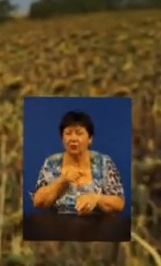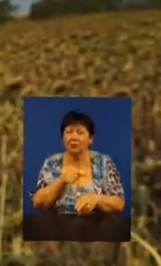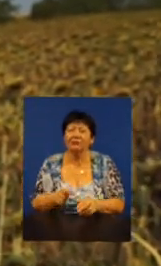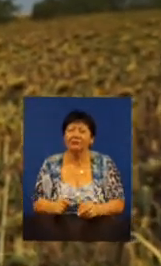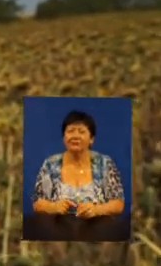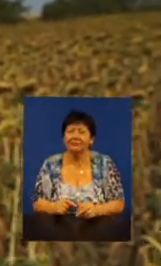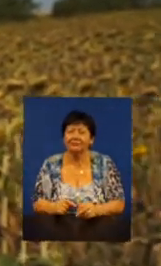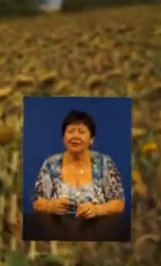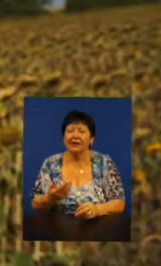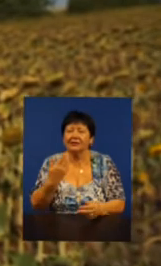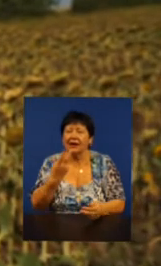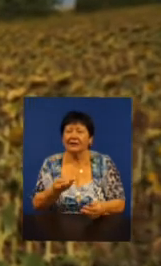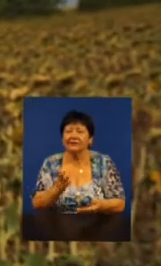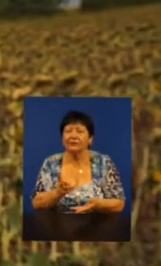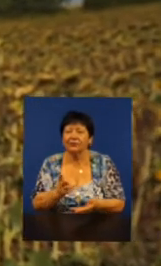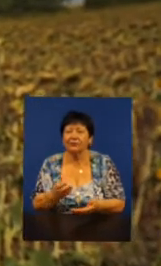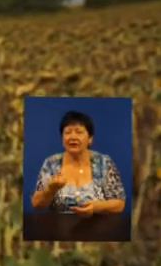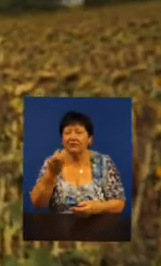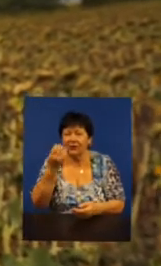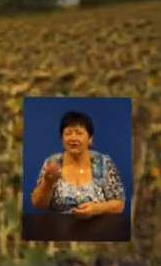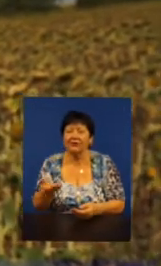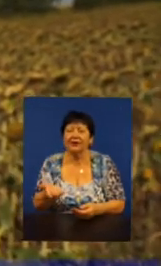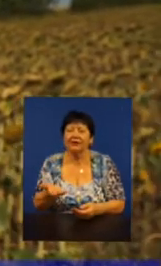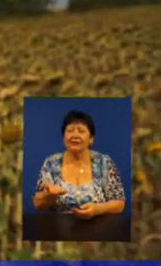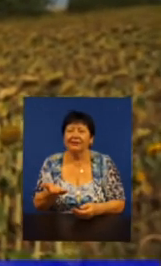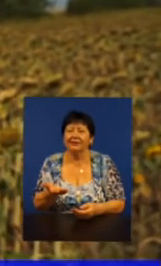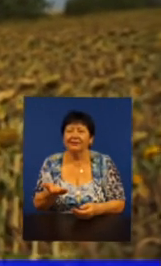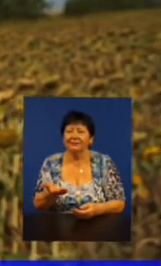porumbul. Dacă spunem așa că floarea soarelui